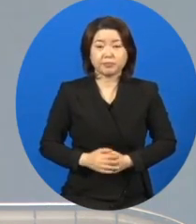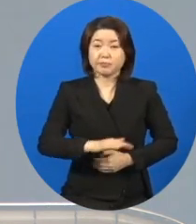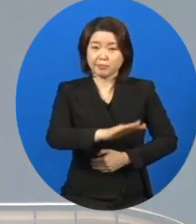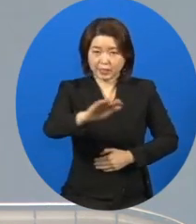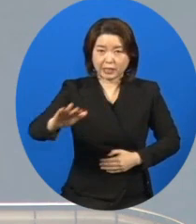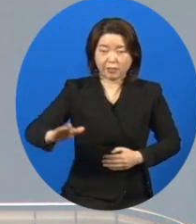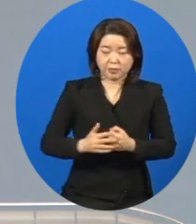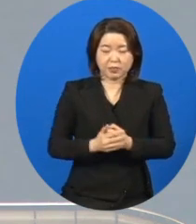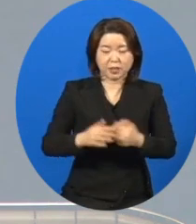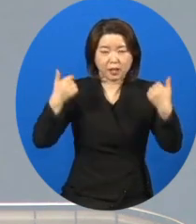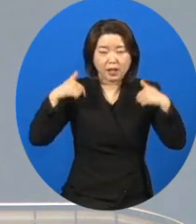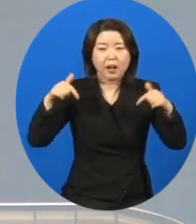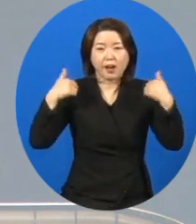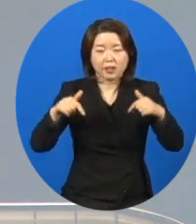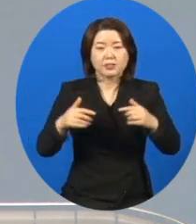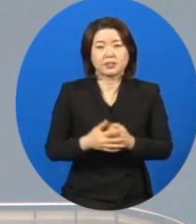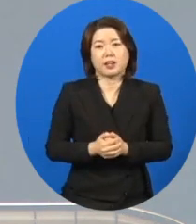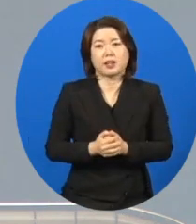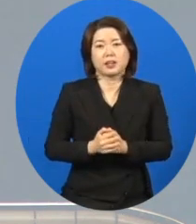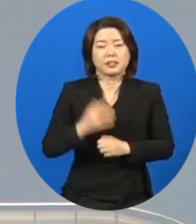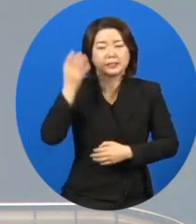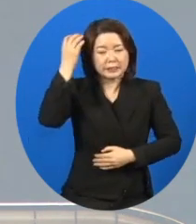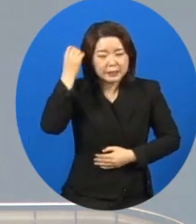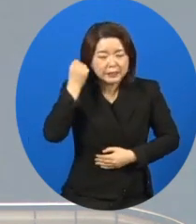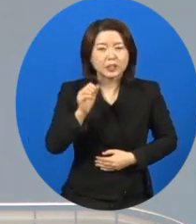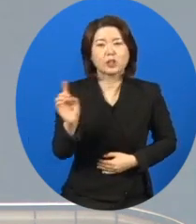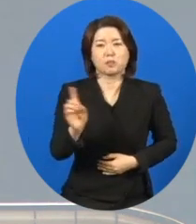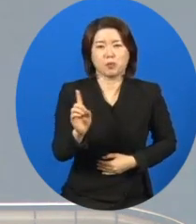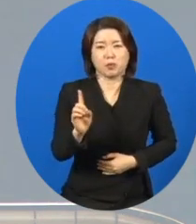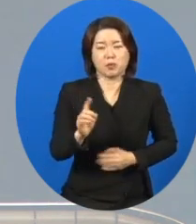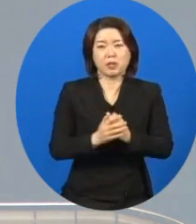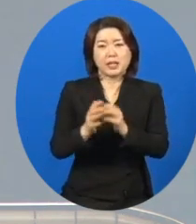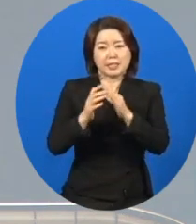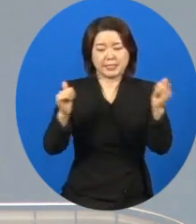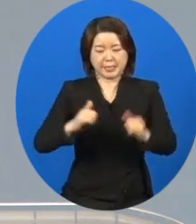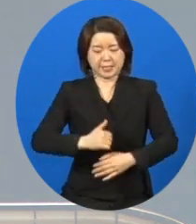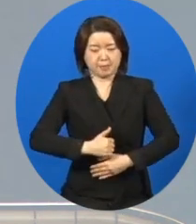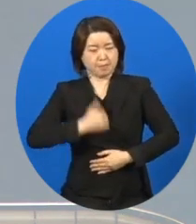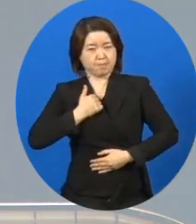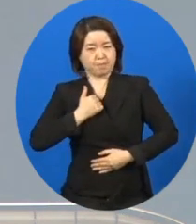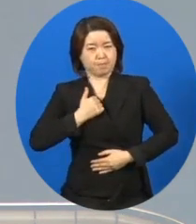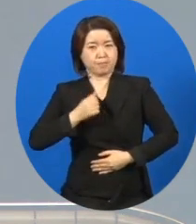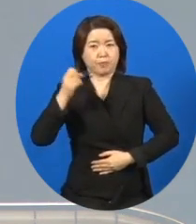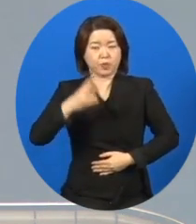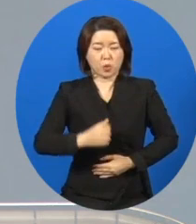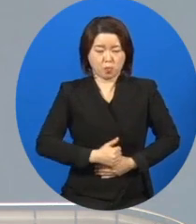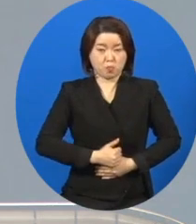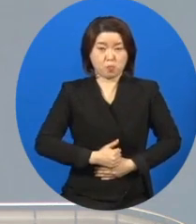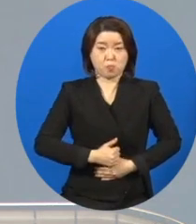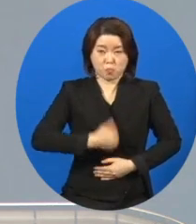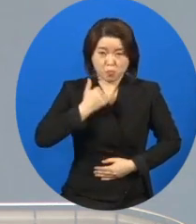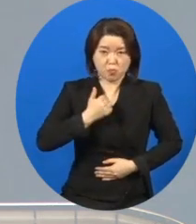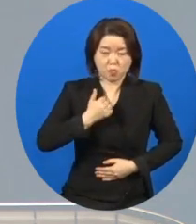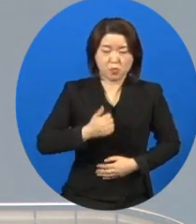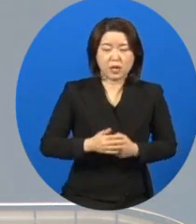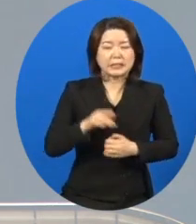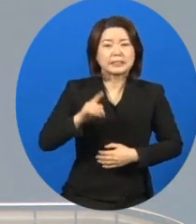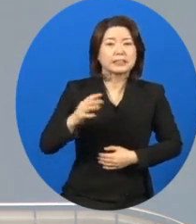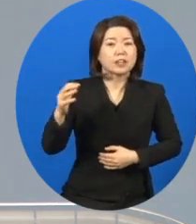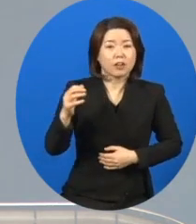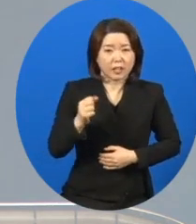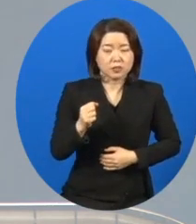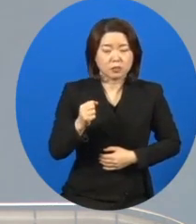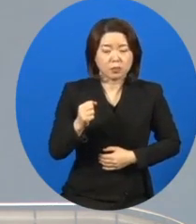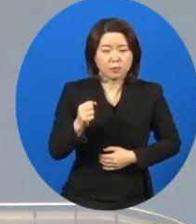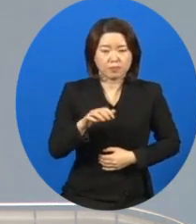우리가 항상 기억해야 될 것은 사람의 혈기 또는 분노 가지고서는